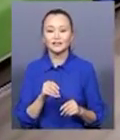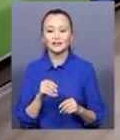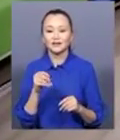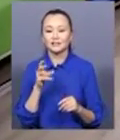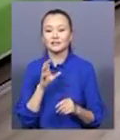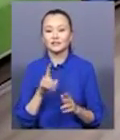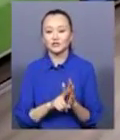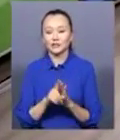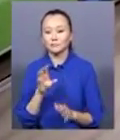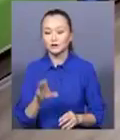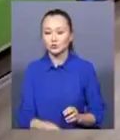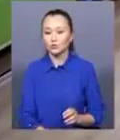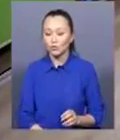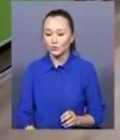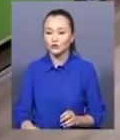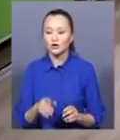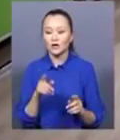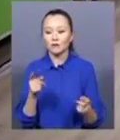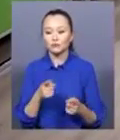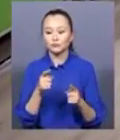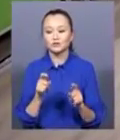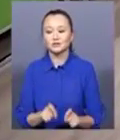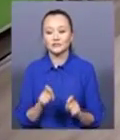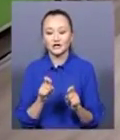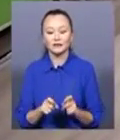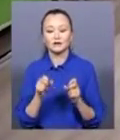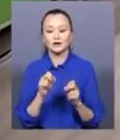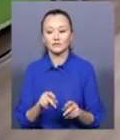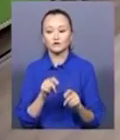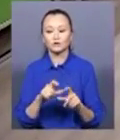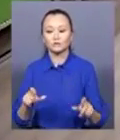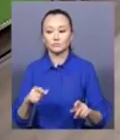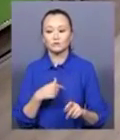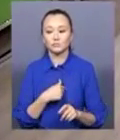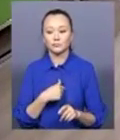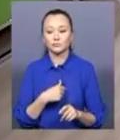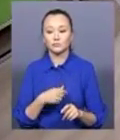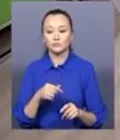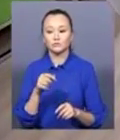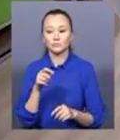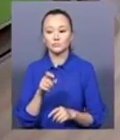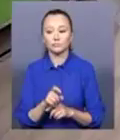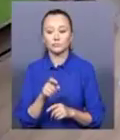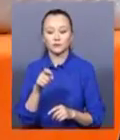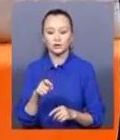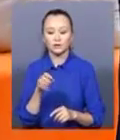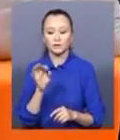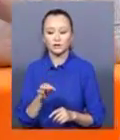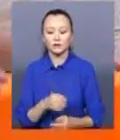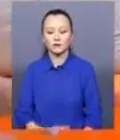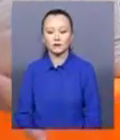начинаем с ножек, да, то есть это обычное приседание. Но обычный как? В школе мы приседали, вот боком покажу, вот так.